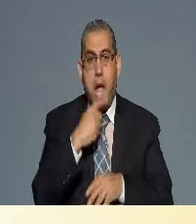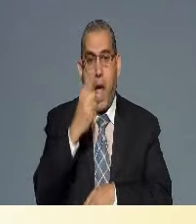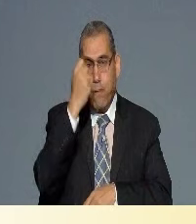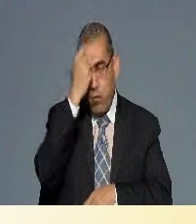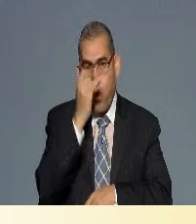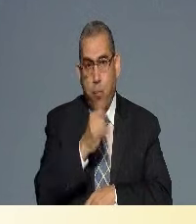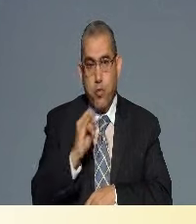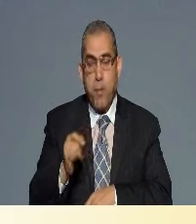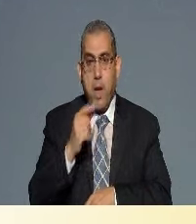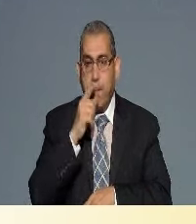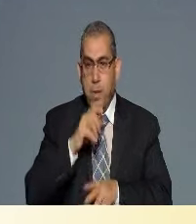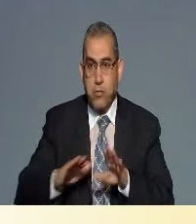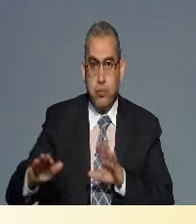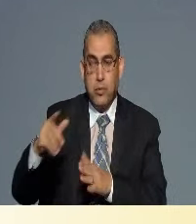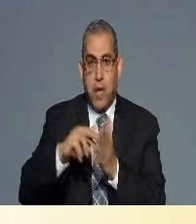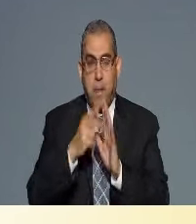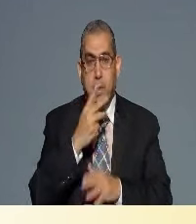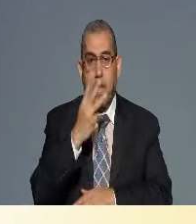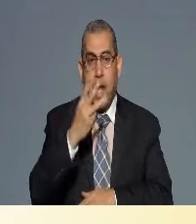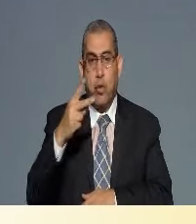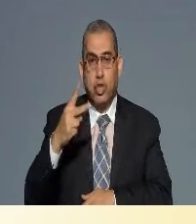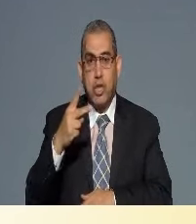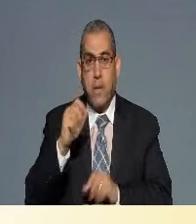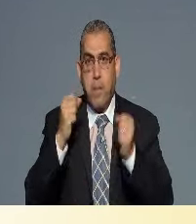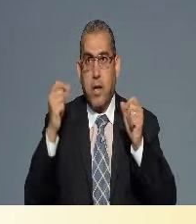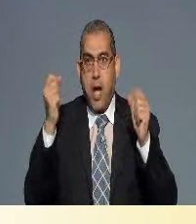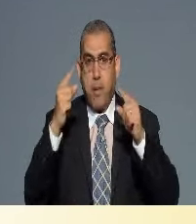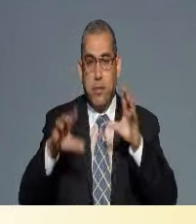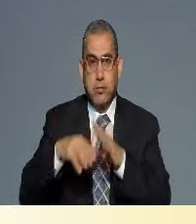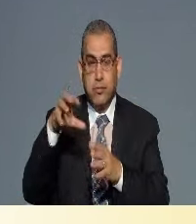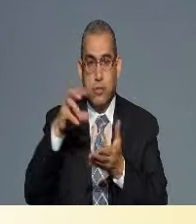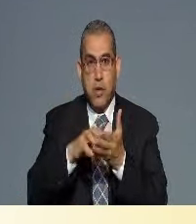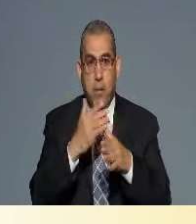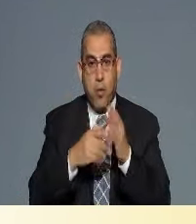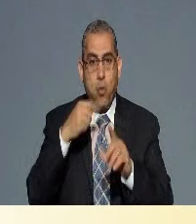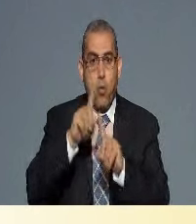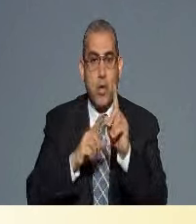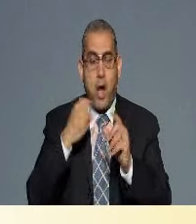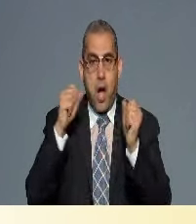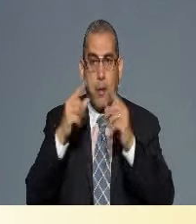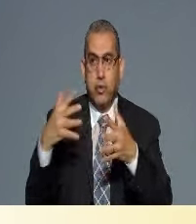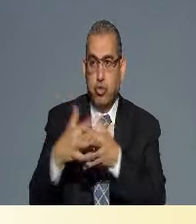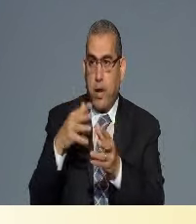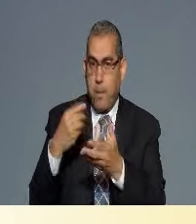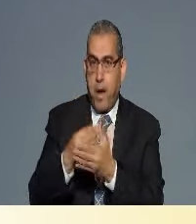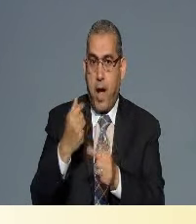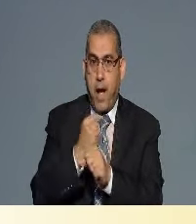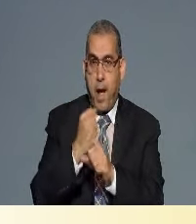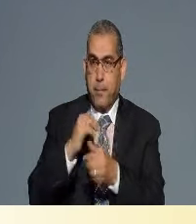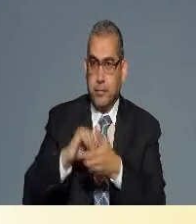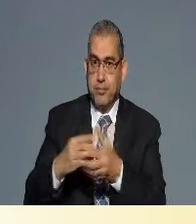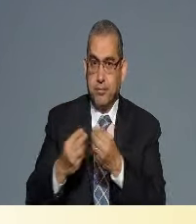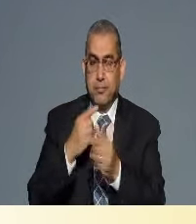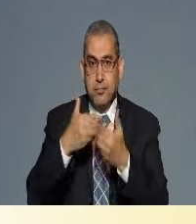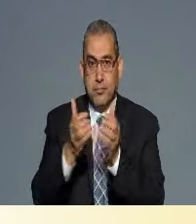مياه، بنتكلم على 23 محطه كهرباء، وحنبرز دور وزاره الكهرباء وشركاء التنميه فيما يقوم به الجهاز من